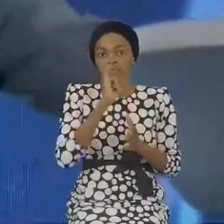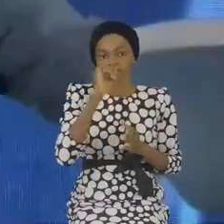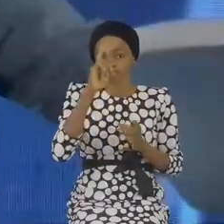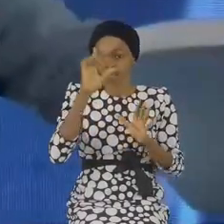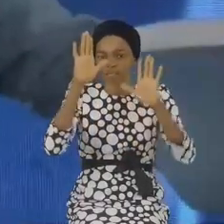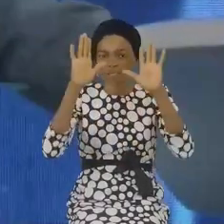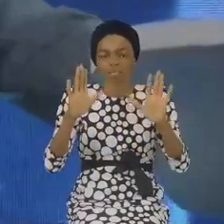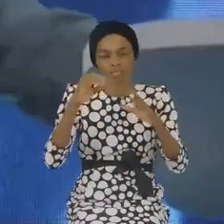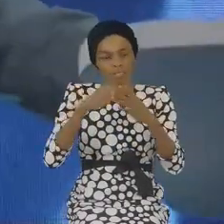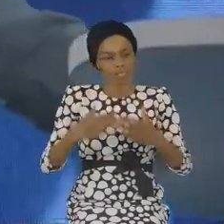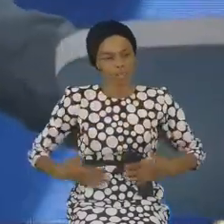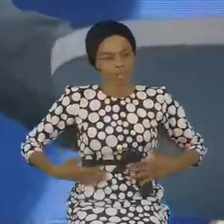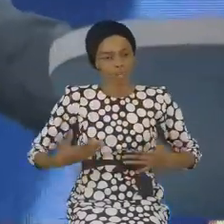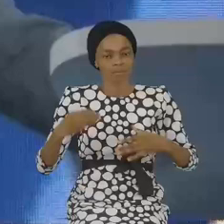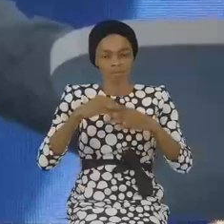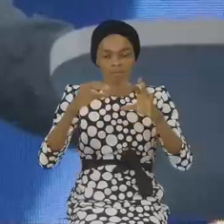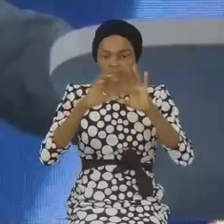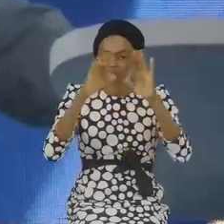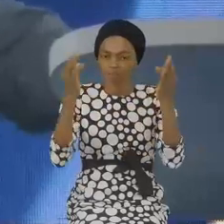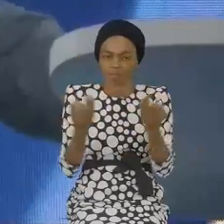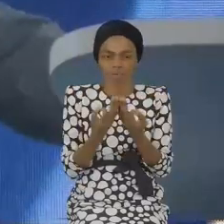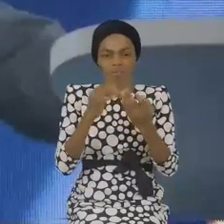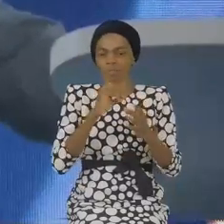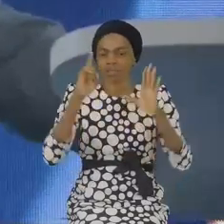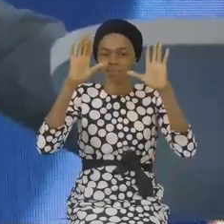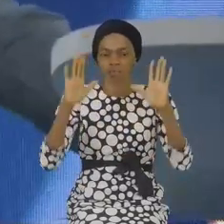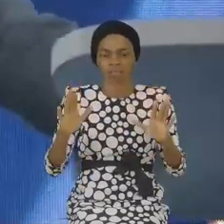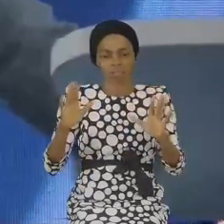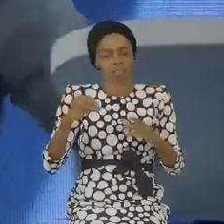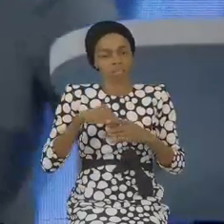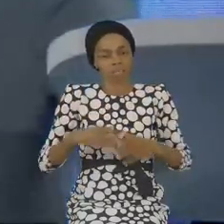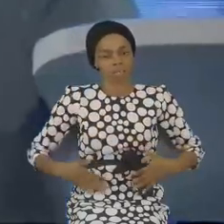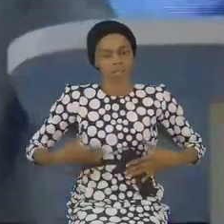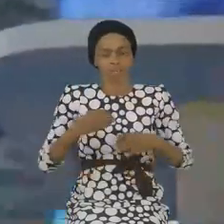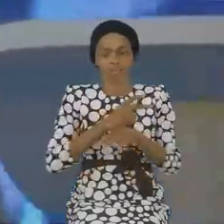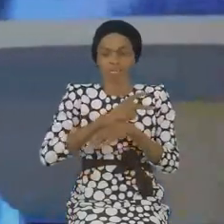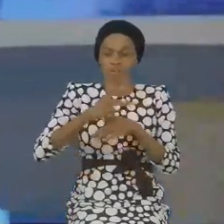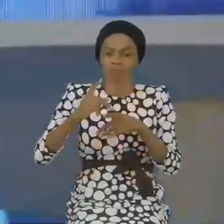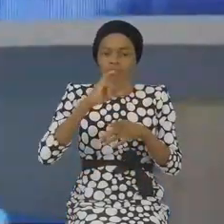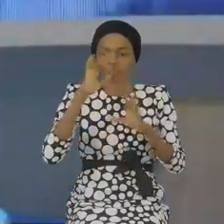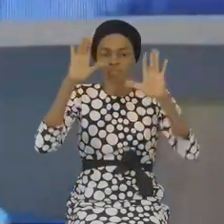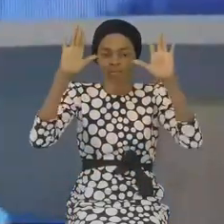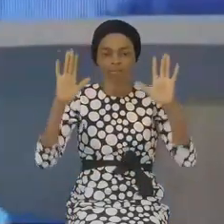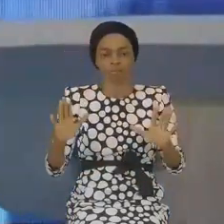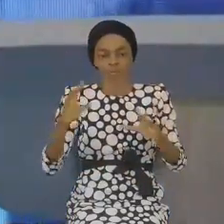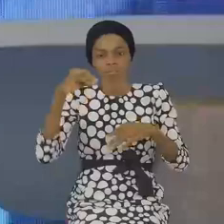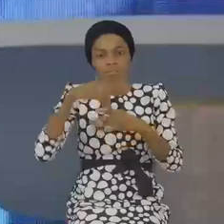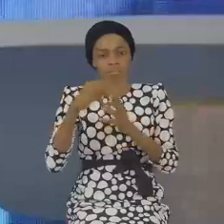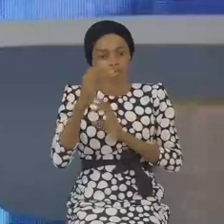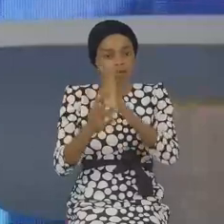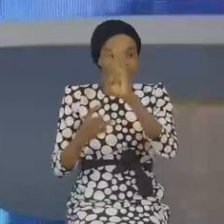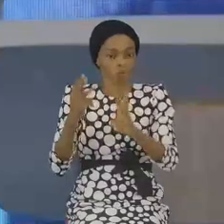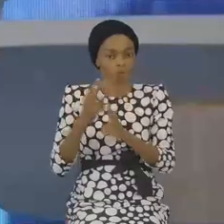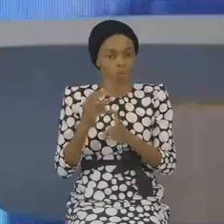sa famille, excellent dans la vie, dans sa profession, excellent dans la vie, dans le monde dans lequel il